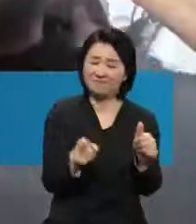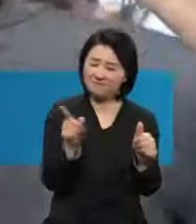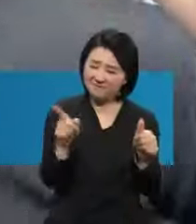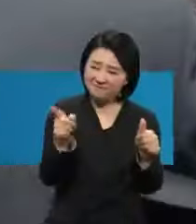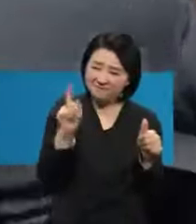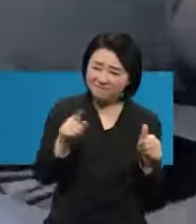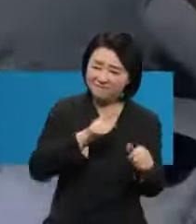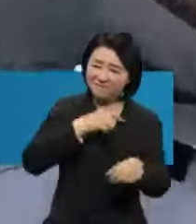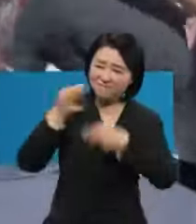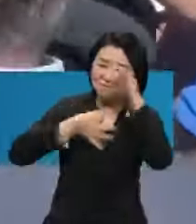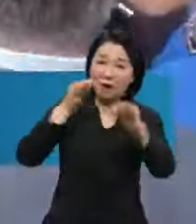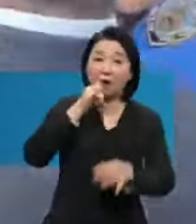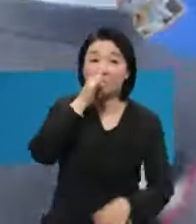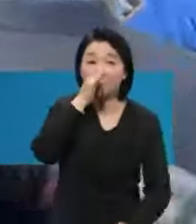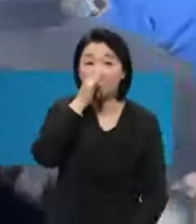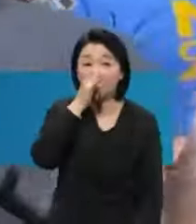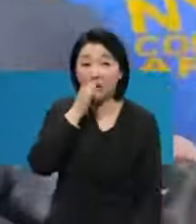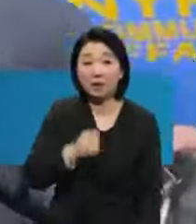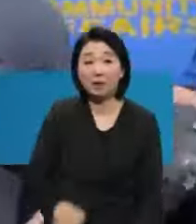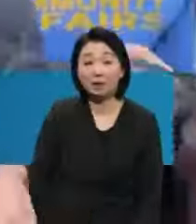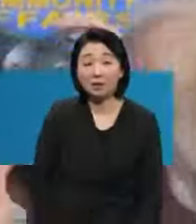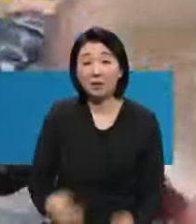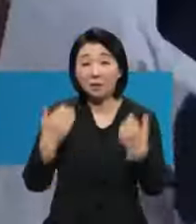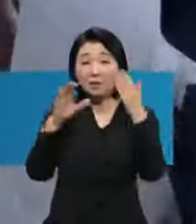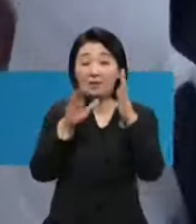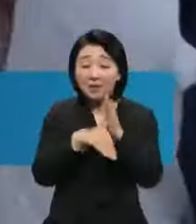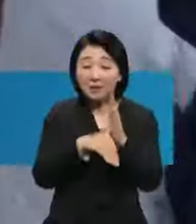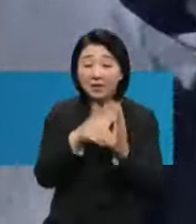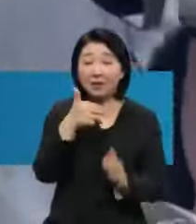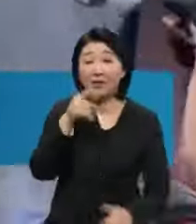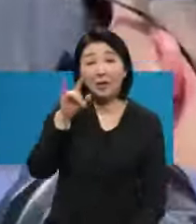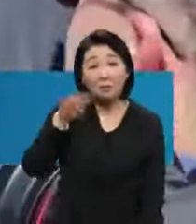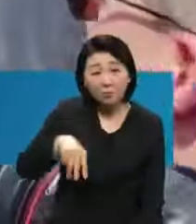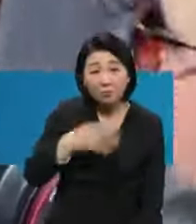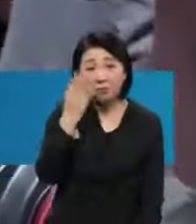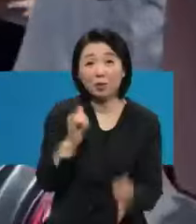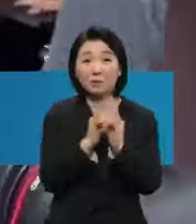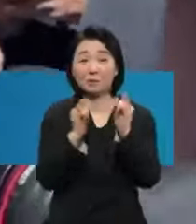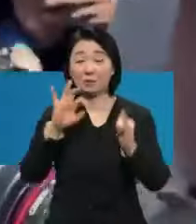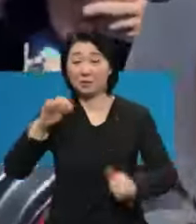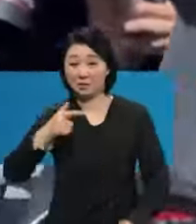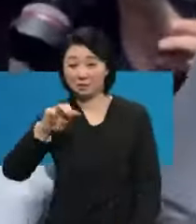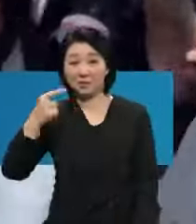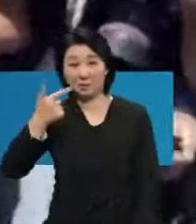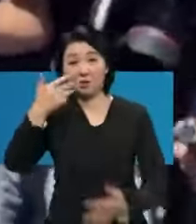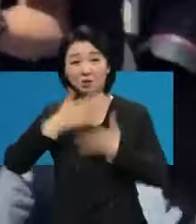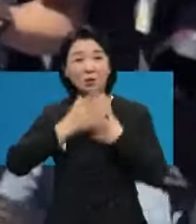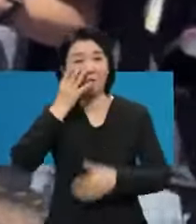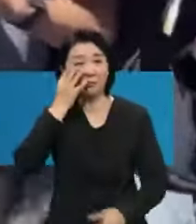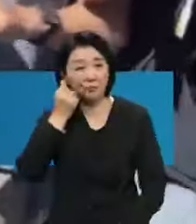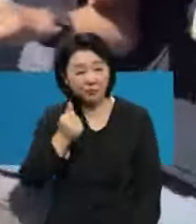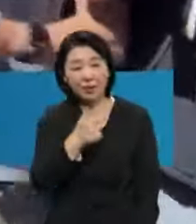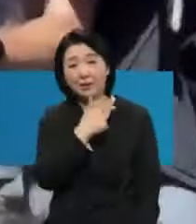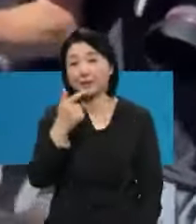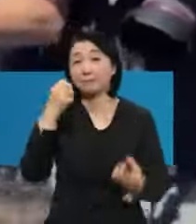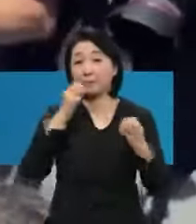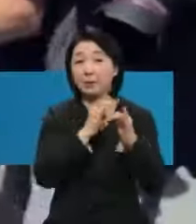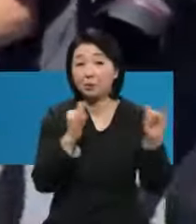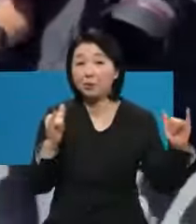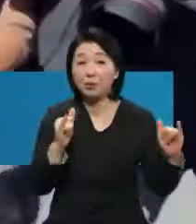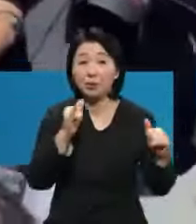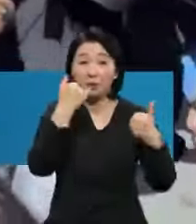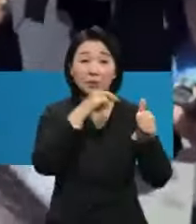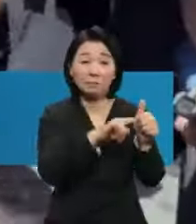손가락질하면서 고함을 지릅니다. 기성세대에겐 대부, 젊은 세대에겐 인턴이라는 영화로 익숙한 대배우죠. 이